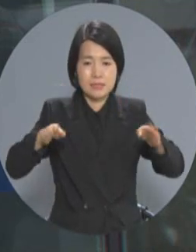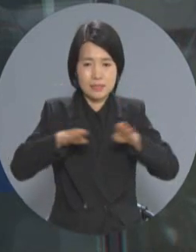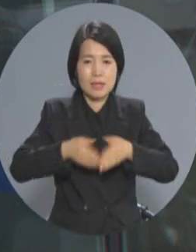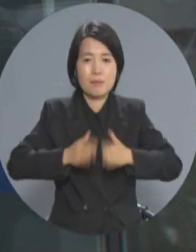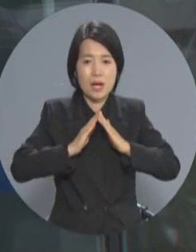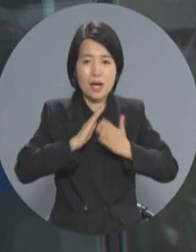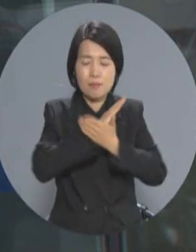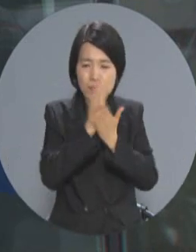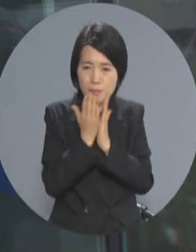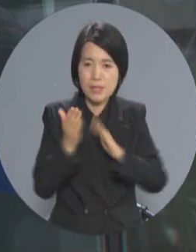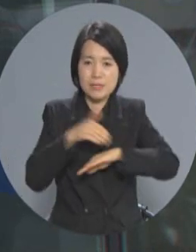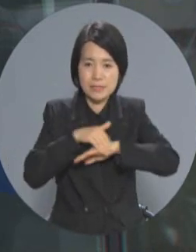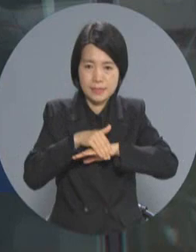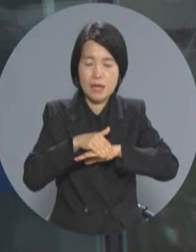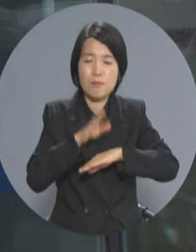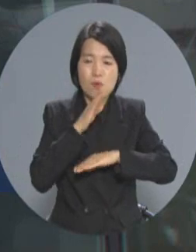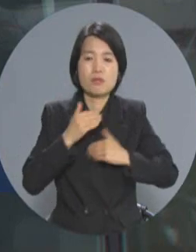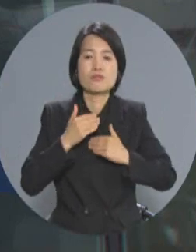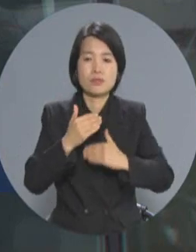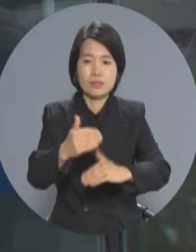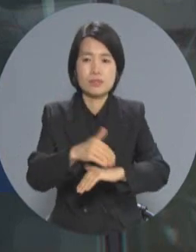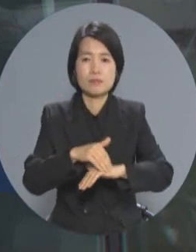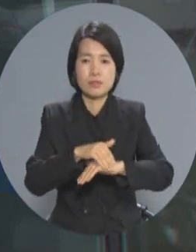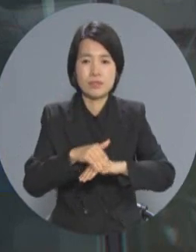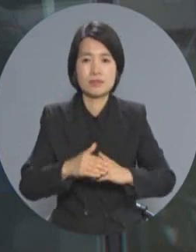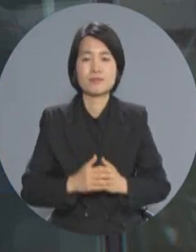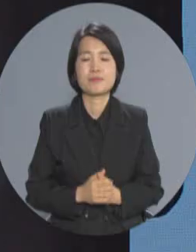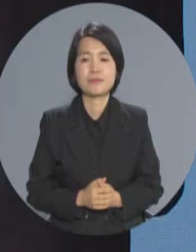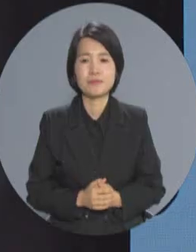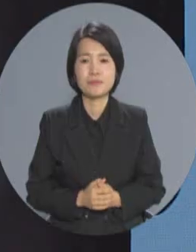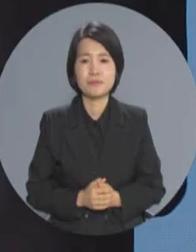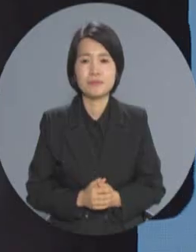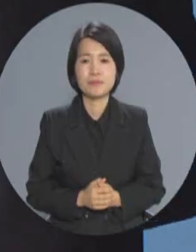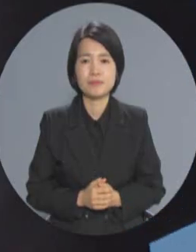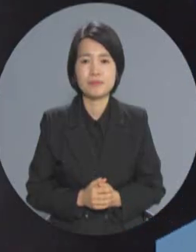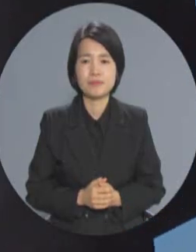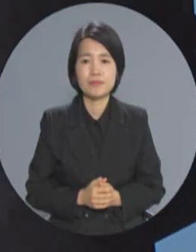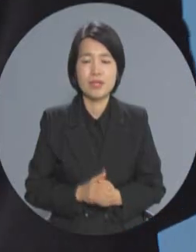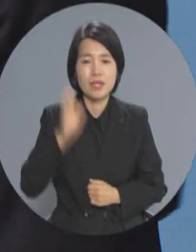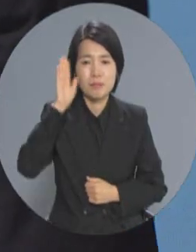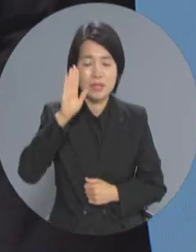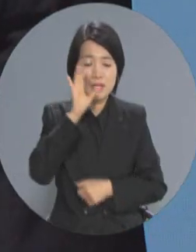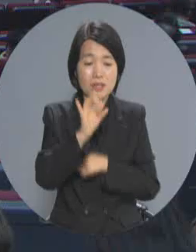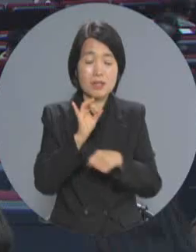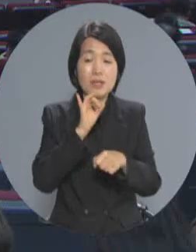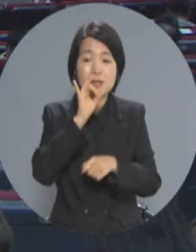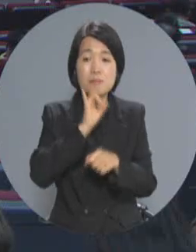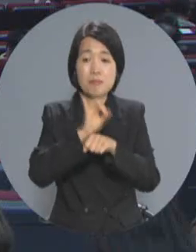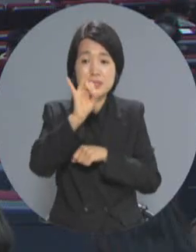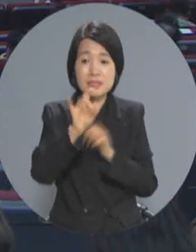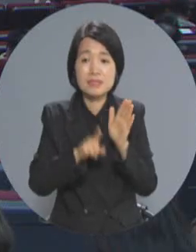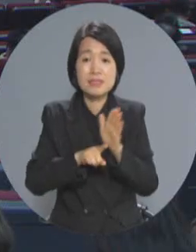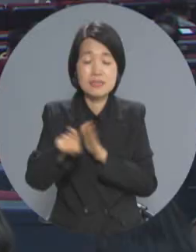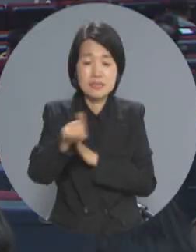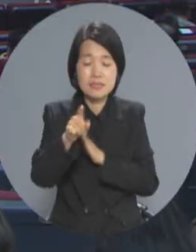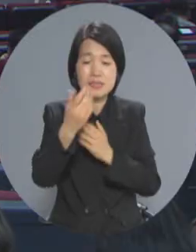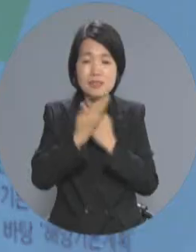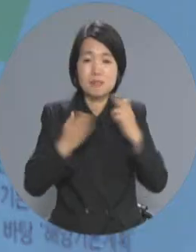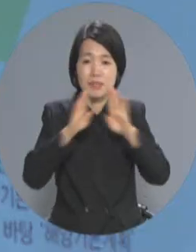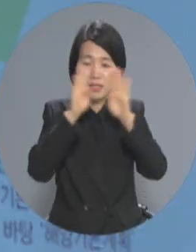등 분야별 계획이 본격 추진될 예정입니다. 여수 미래 100년을 이끌 선박람회가